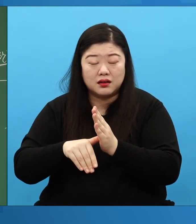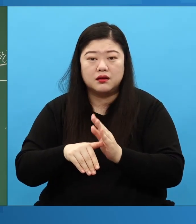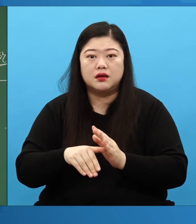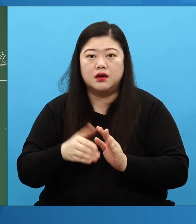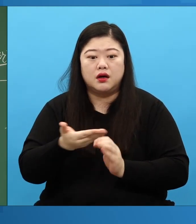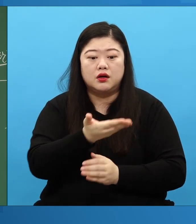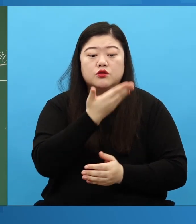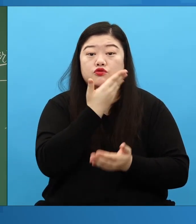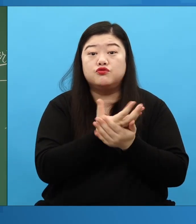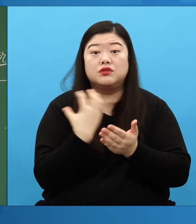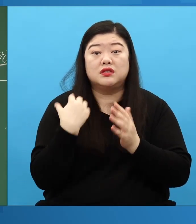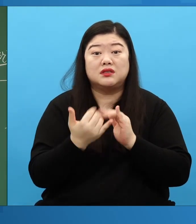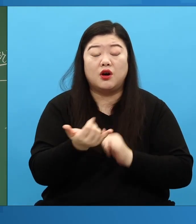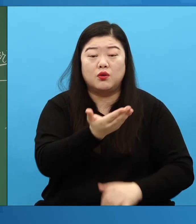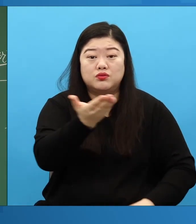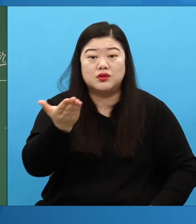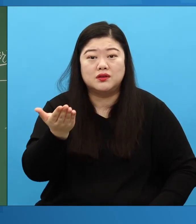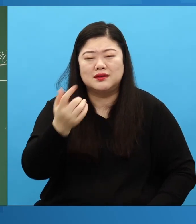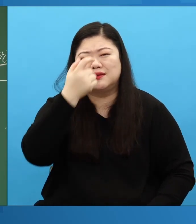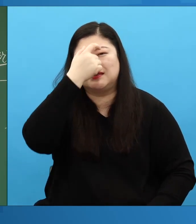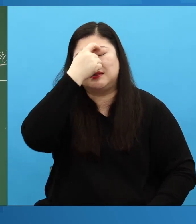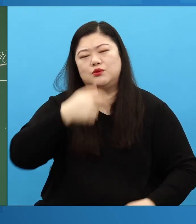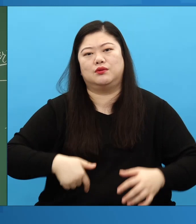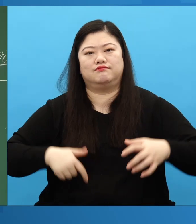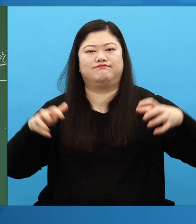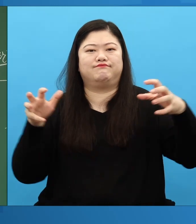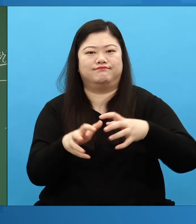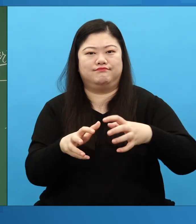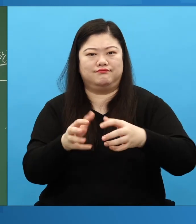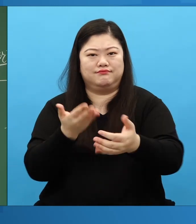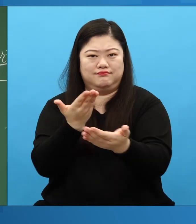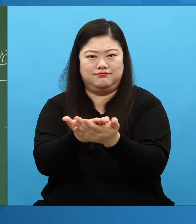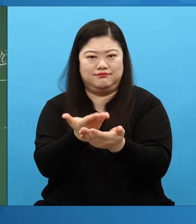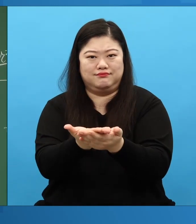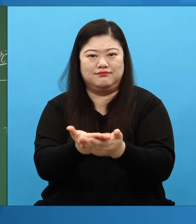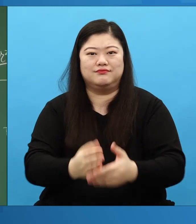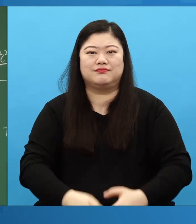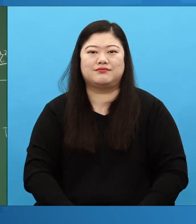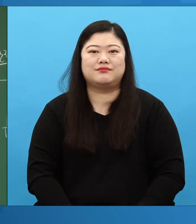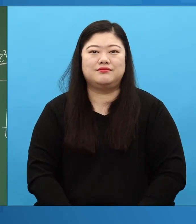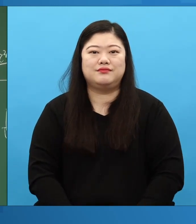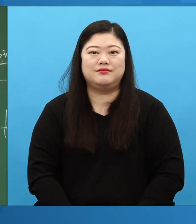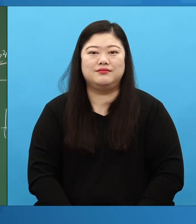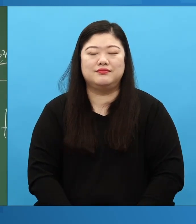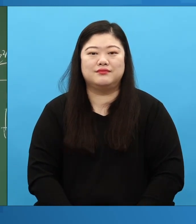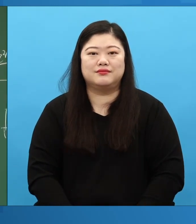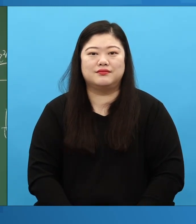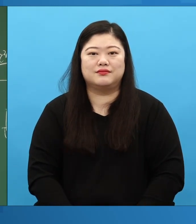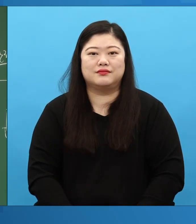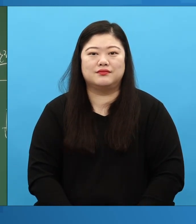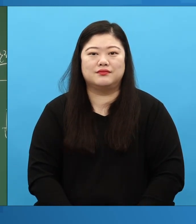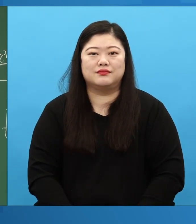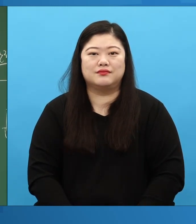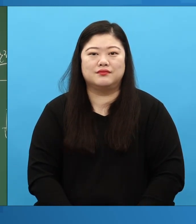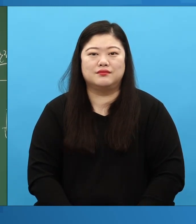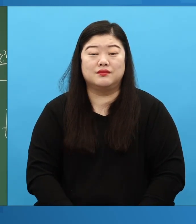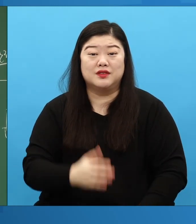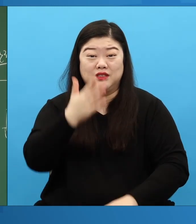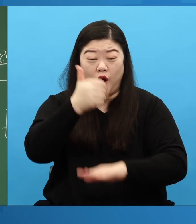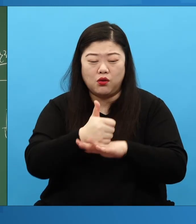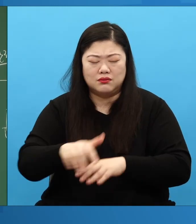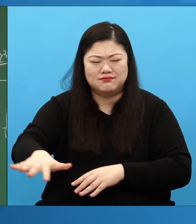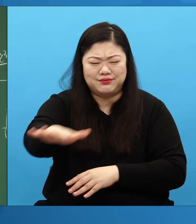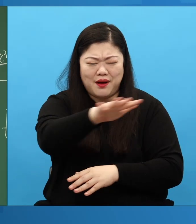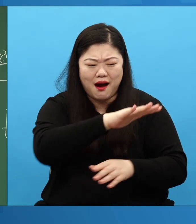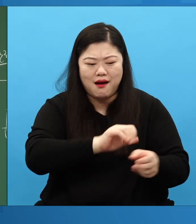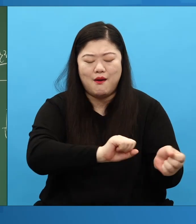business people as well as our church officers, you must do this prayer 24 hours a day. 모든 것을 회복하는 기회다. It is the opportunity